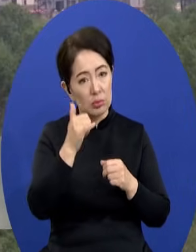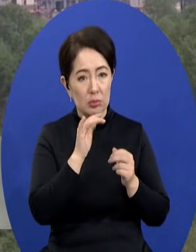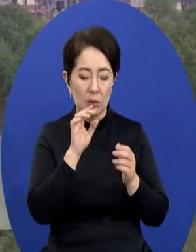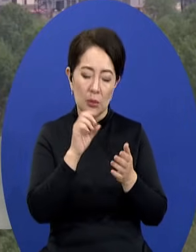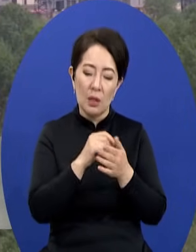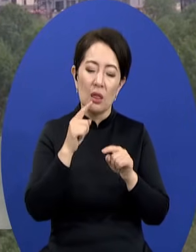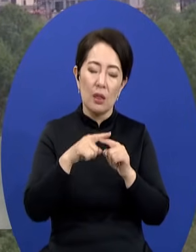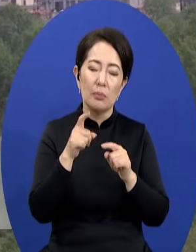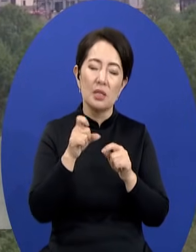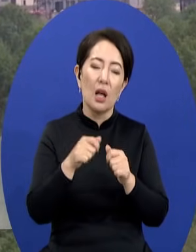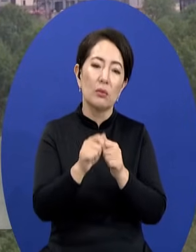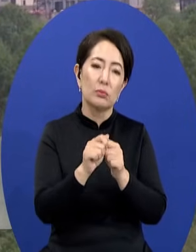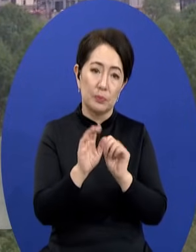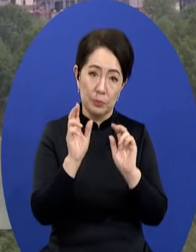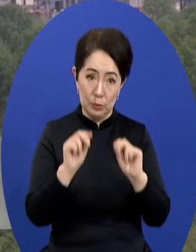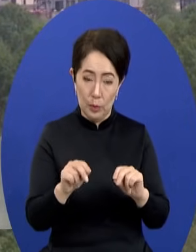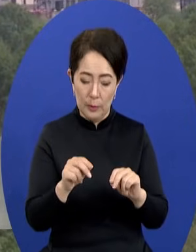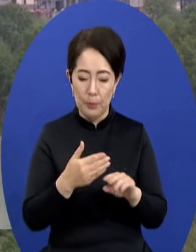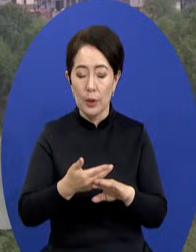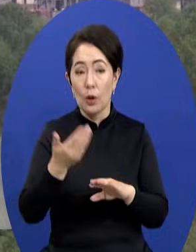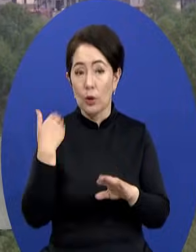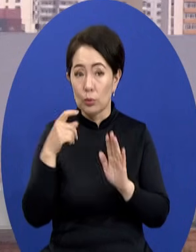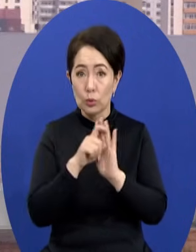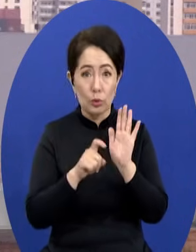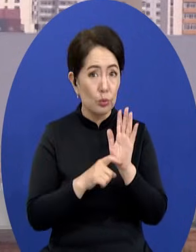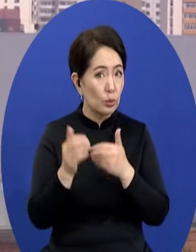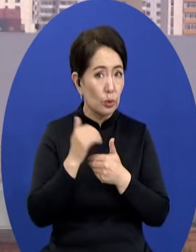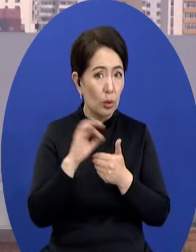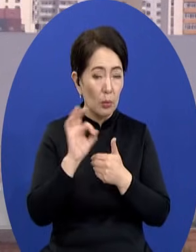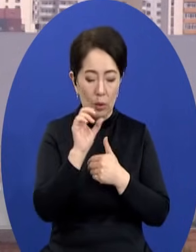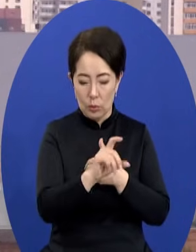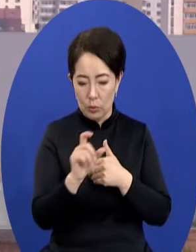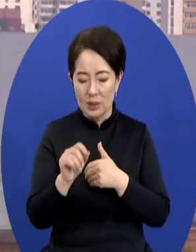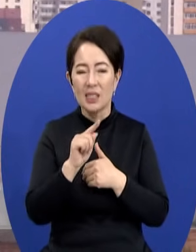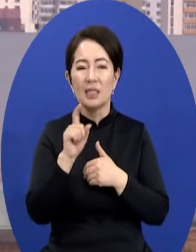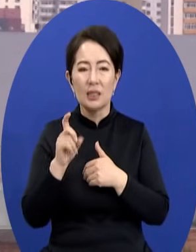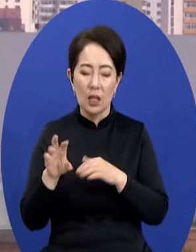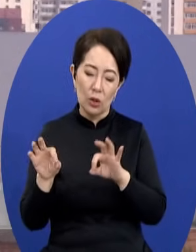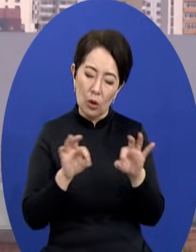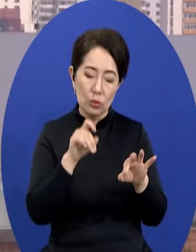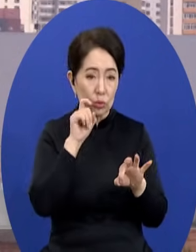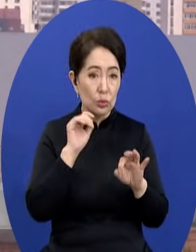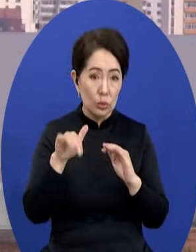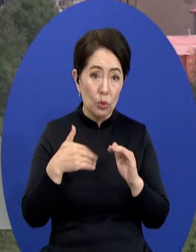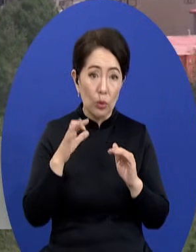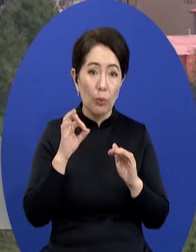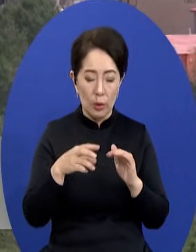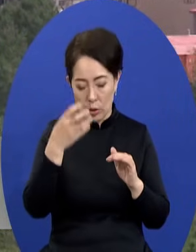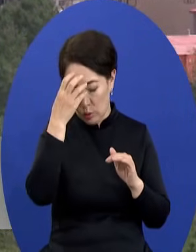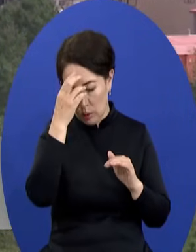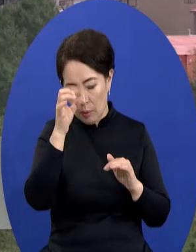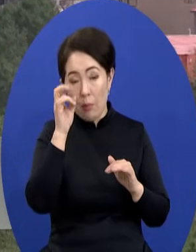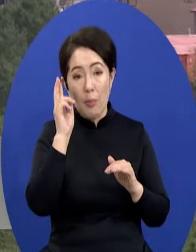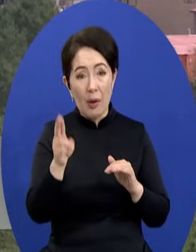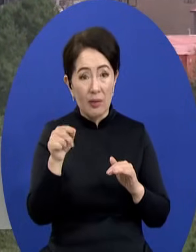төлөө явж болно гэж байна. Өнгөрсөн хөтөлбөрт хамрагдаагүй хүмүүс зээлээ хойшлуулах хүсэл гаргавал төрийн банкны вебсайтн